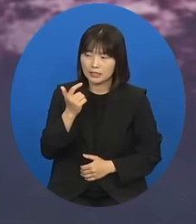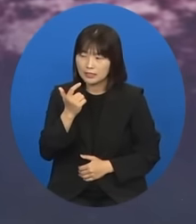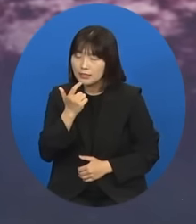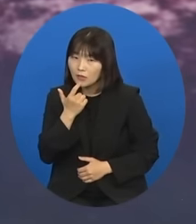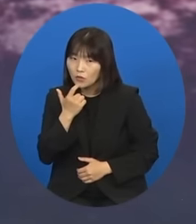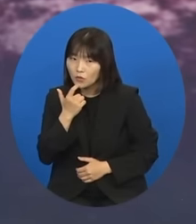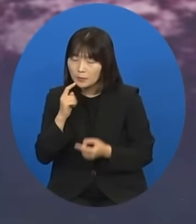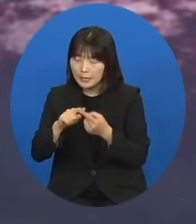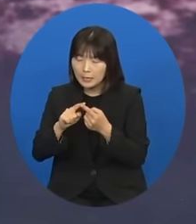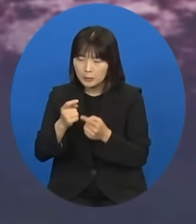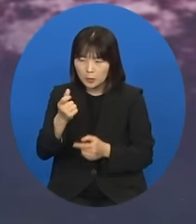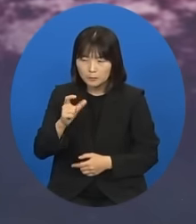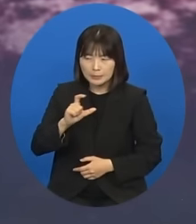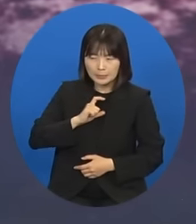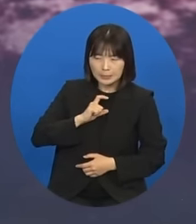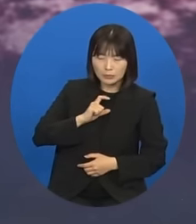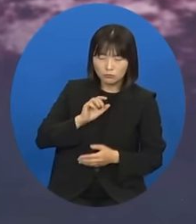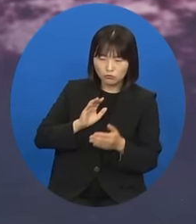잠깐